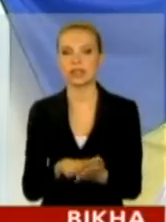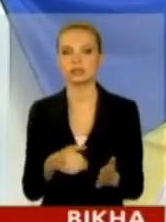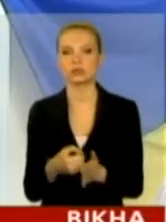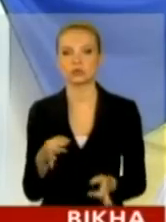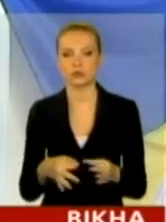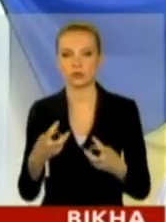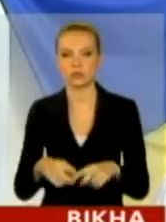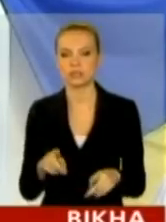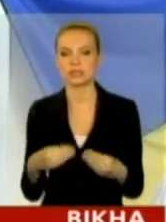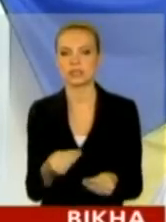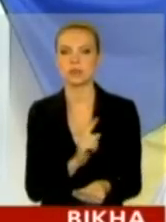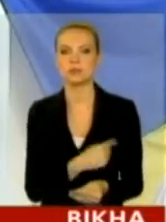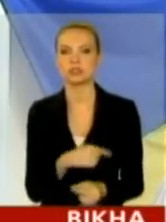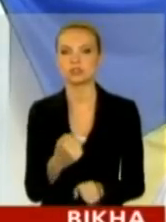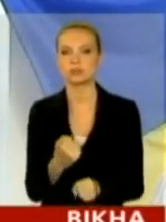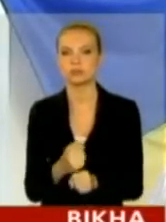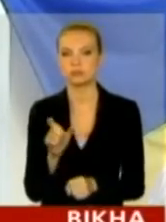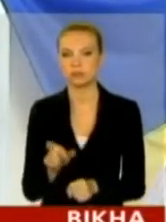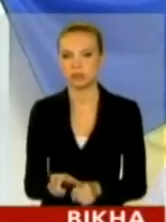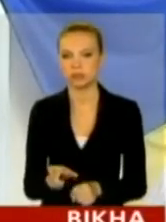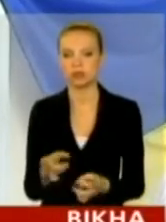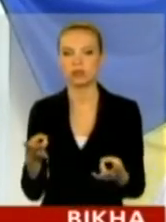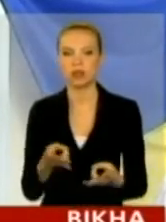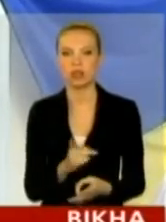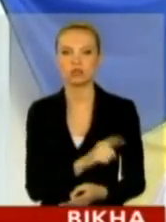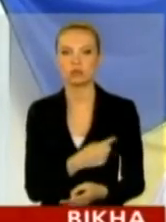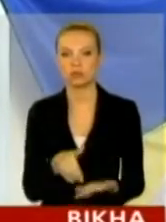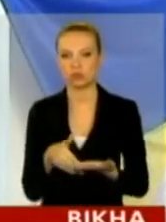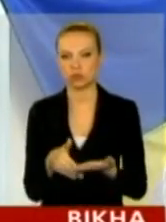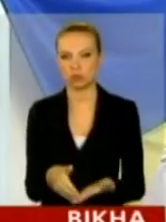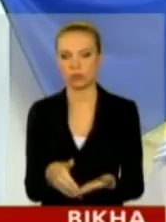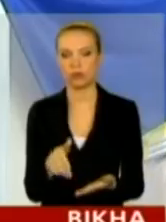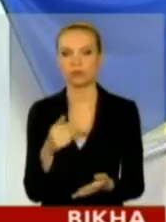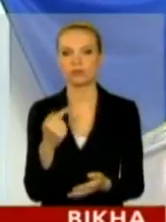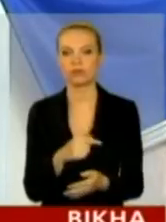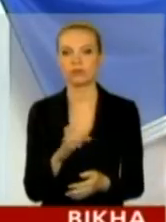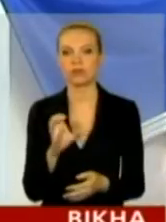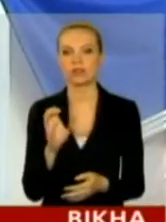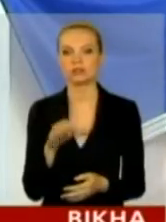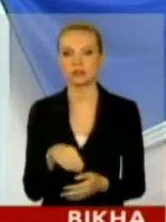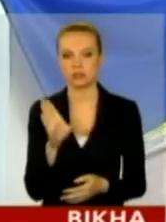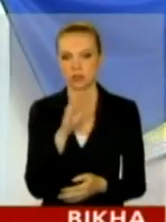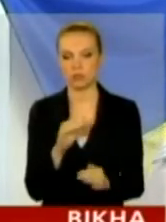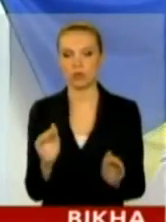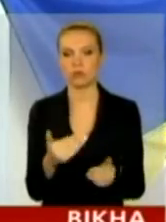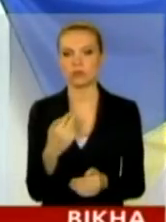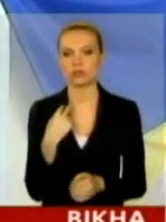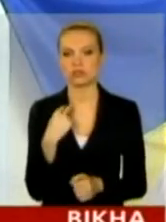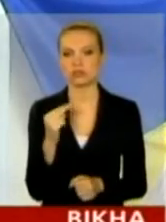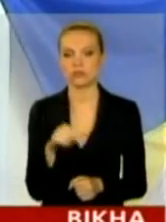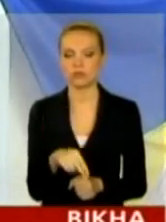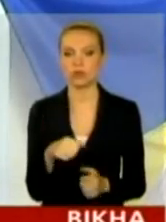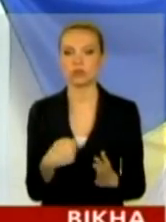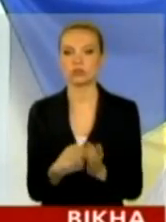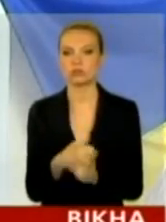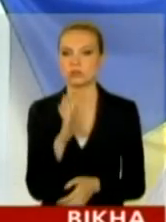не надання медичним працівникам належної медичної допомоги. Санкція статті передбачає обмеження волі строком